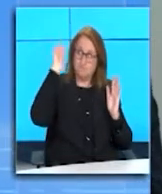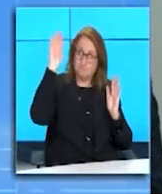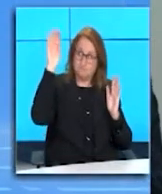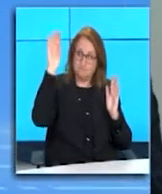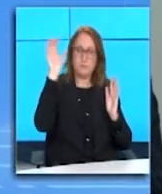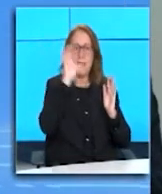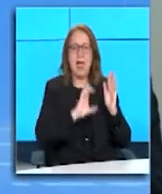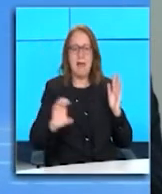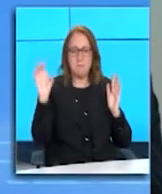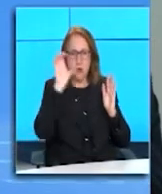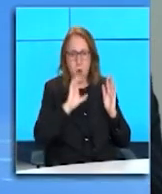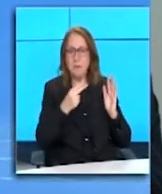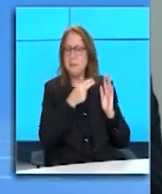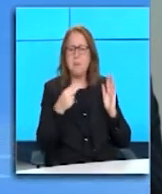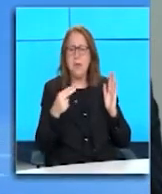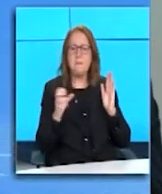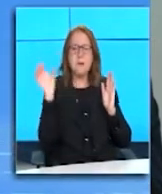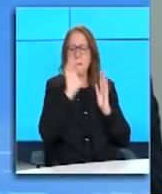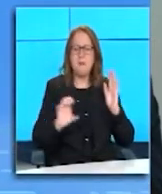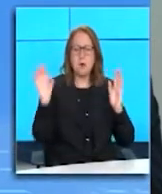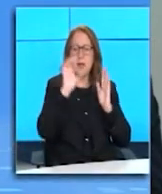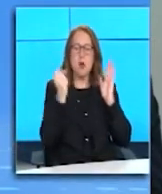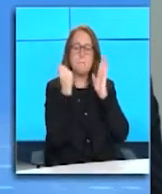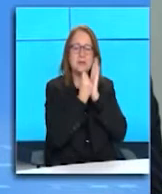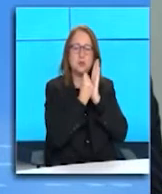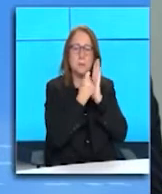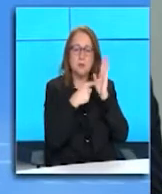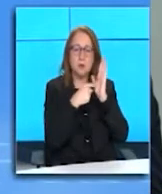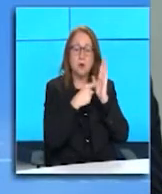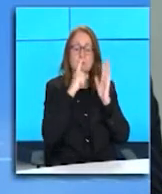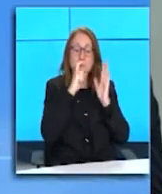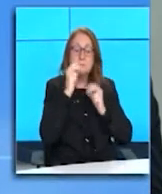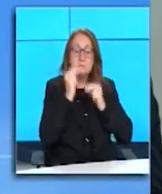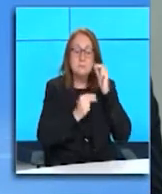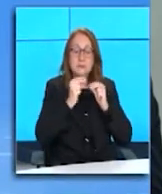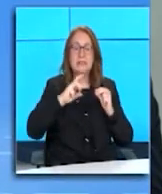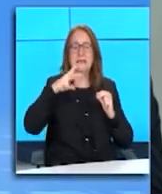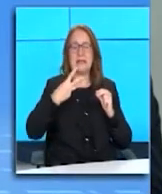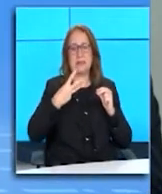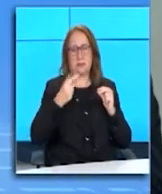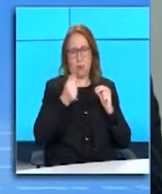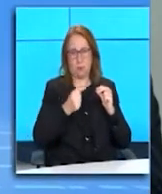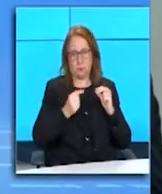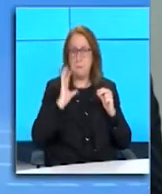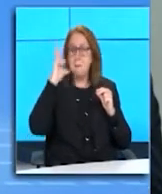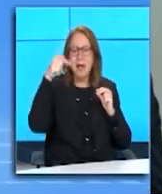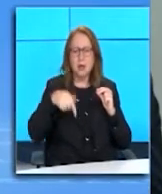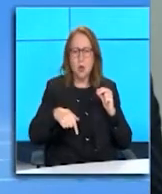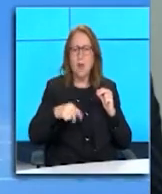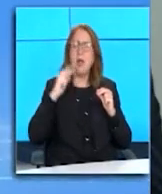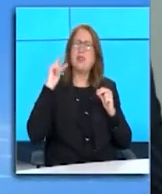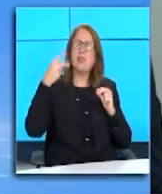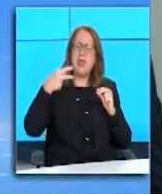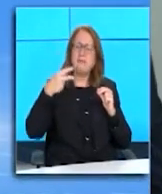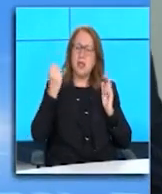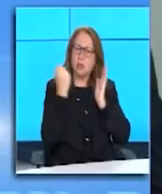απόφαση της Ευρωπαϊκής Ένωσης, το ευρωπαϊκό πιστοποιητικό να υπολογίζει για το σκέλος που έχει να κάνει με τις μετακινήσεις